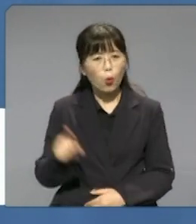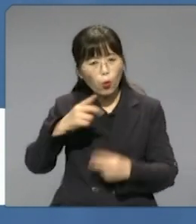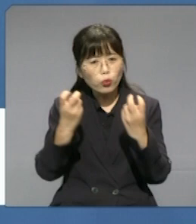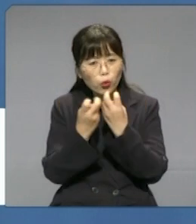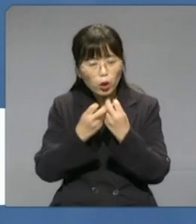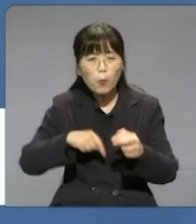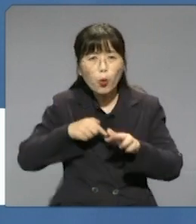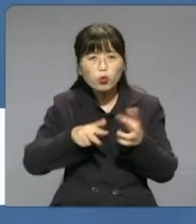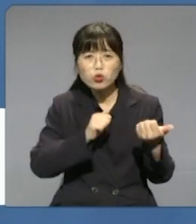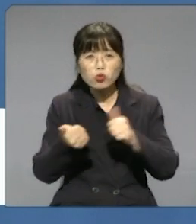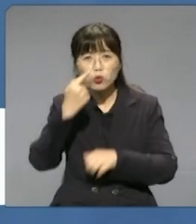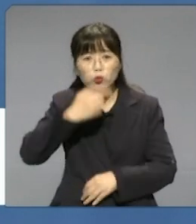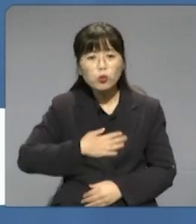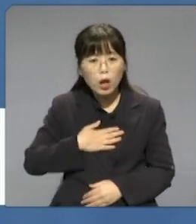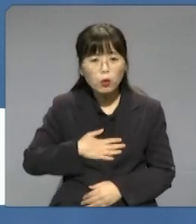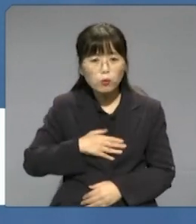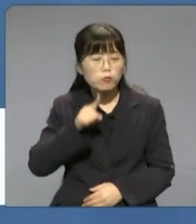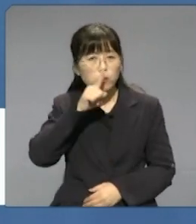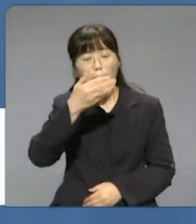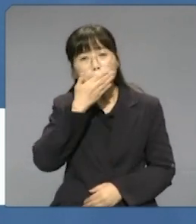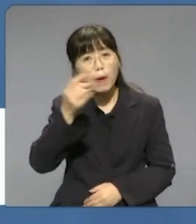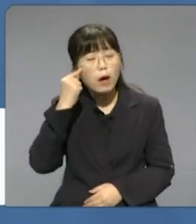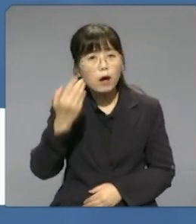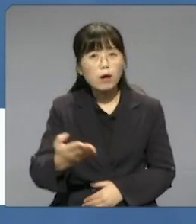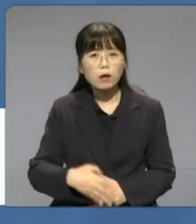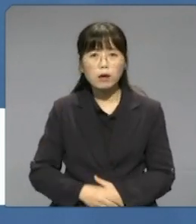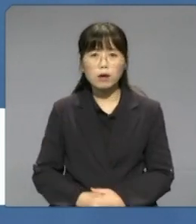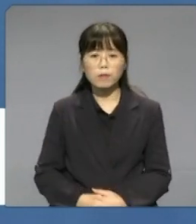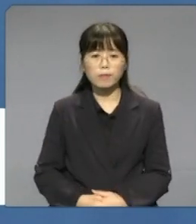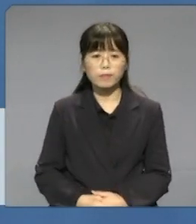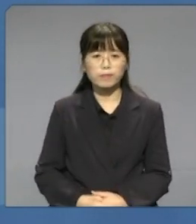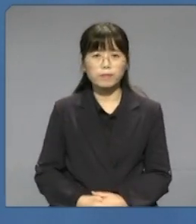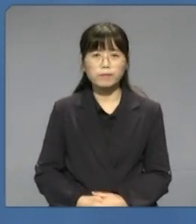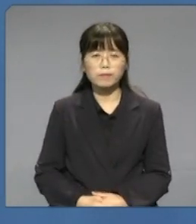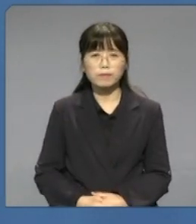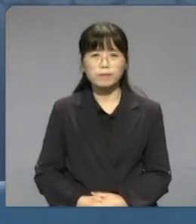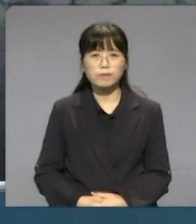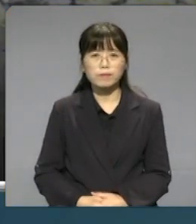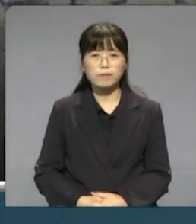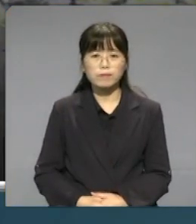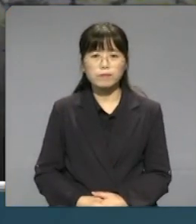어떻게 자신이 죽을 줄 알고 소송을 걸 수 있단 말입니까?